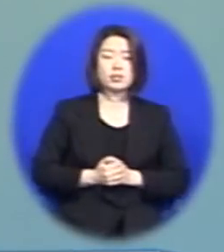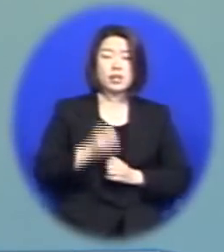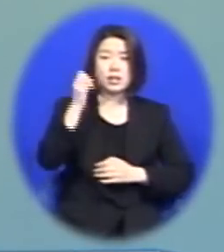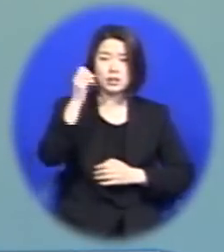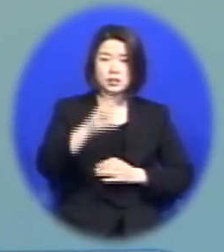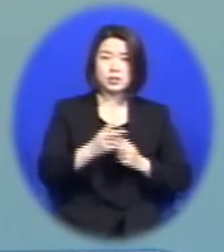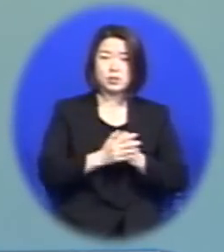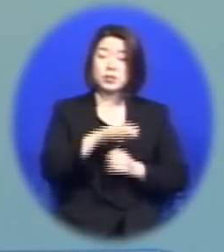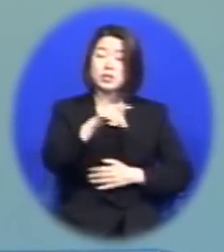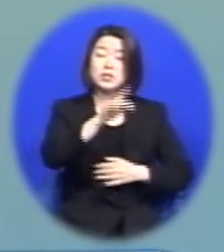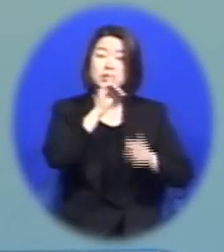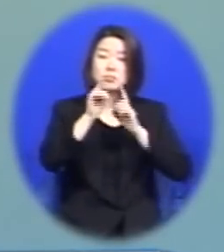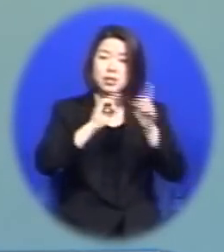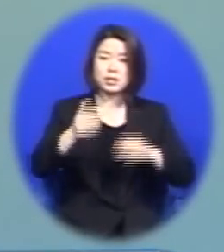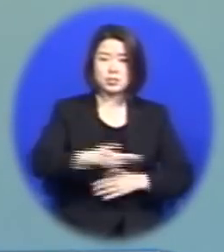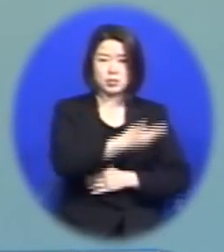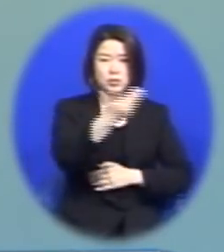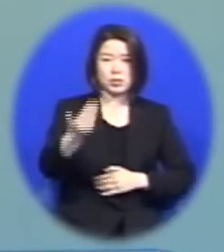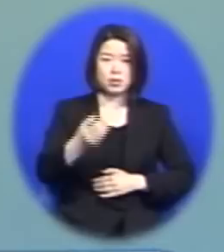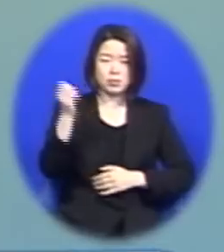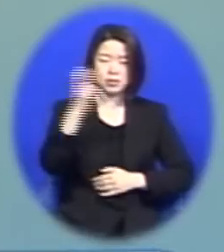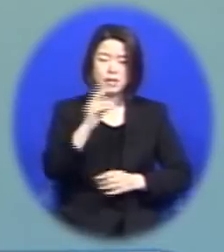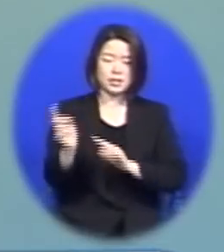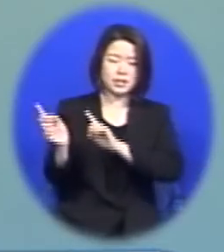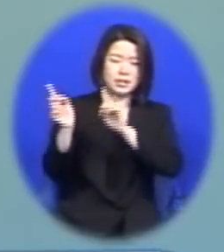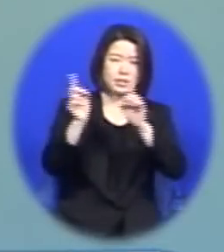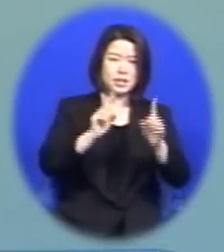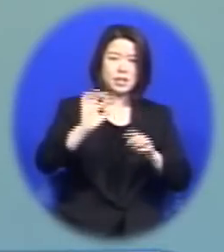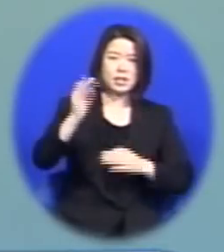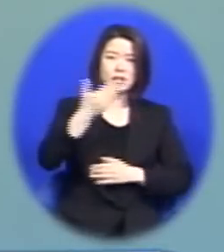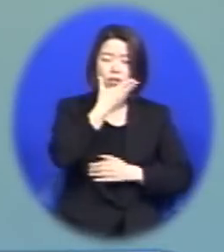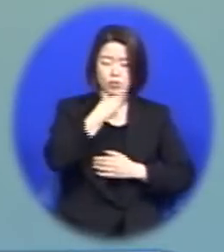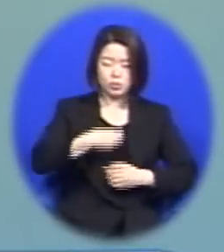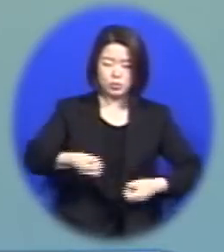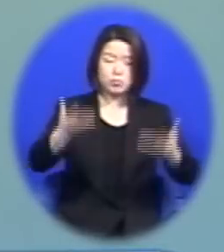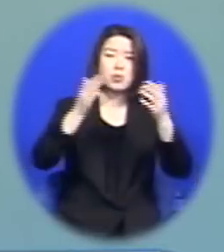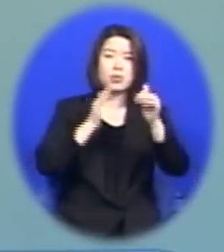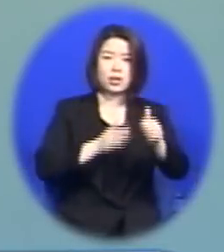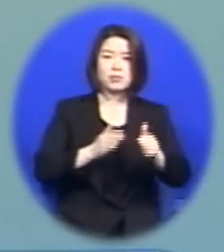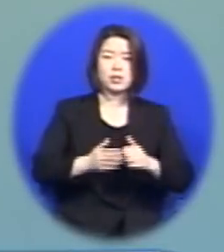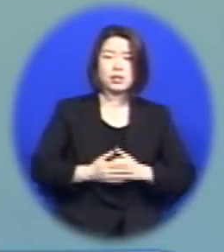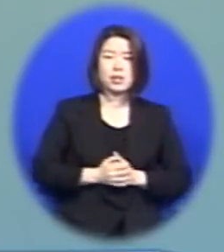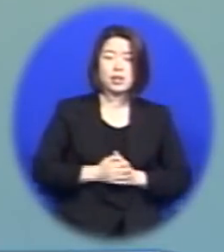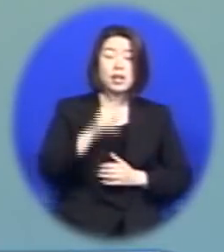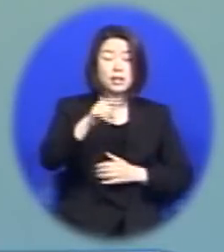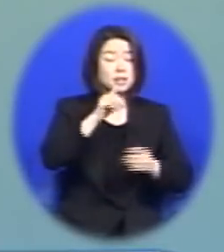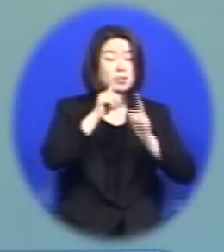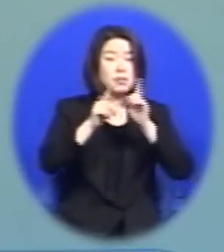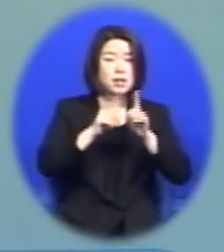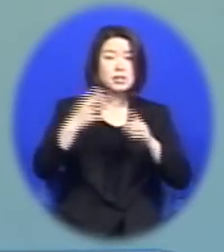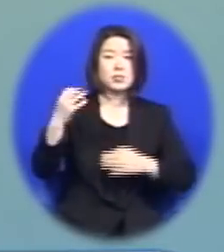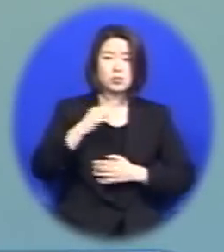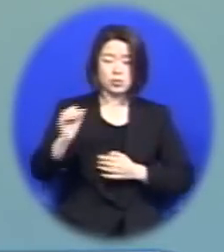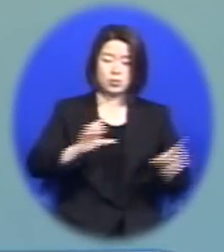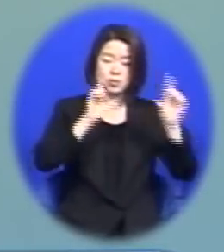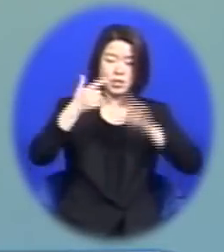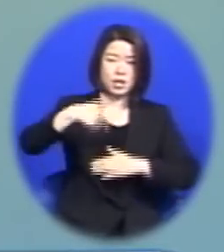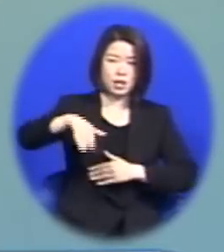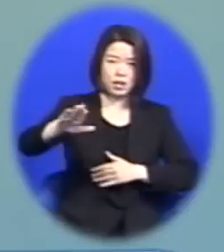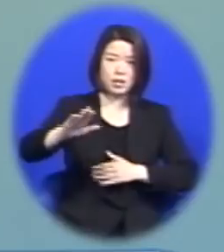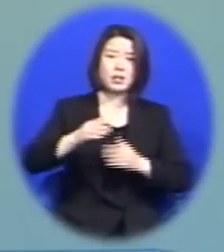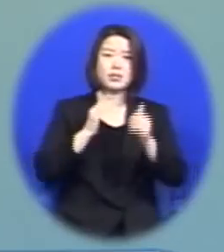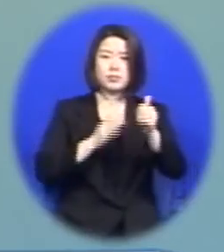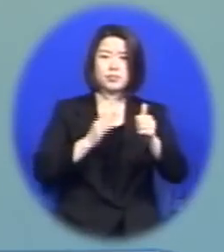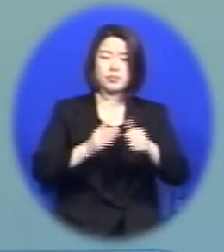그리고 그 말씀이 여러분을 소생 시키게 되기를 축복합니다 지금 그 말씀으로 살아나게 되기를